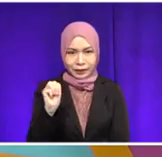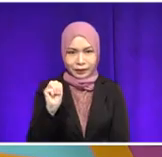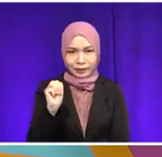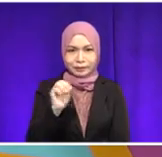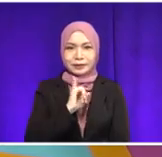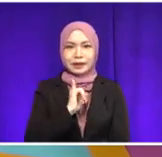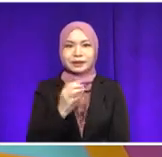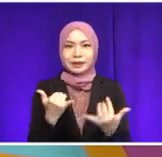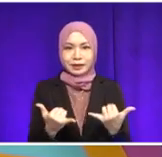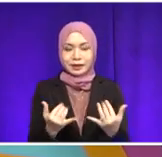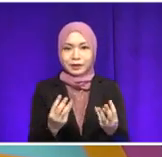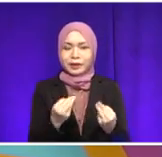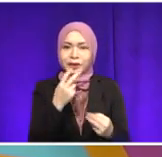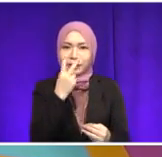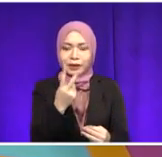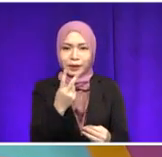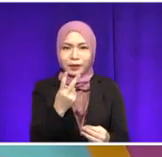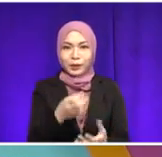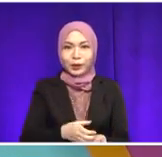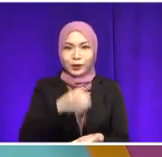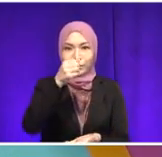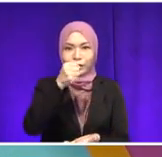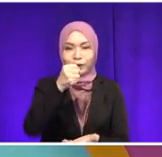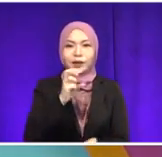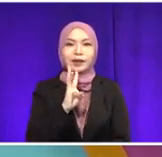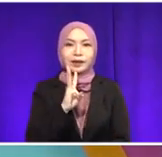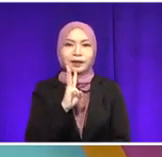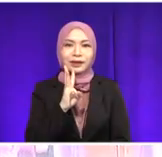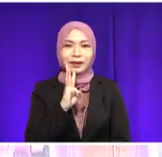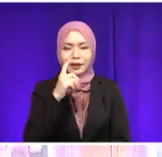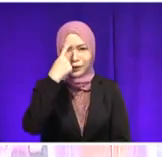Oke lebih kurang 100 orang peserta